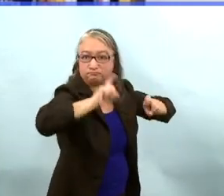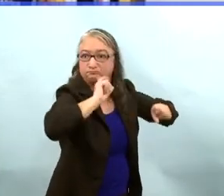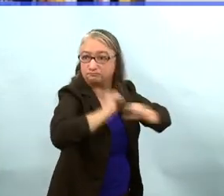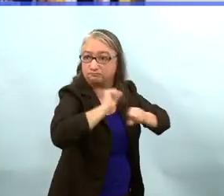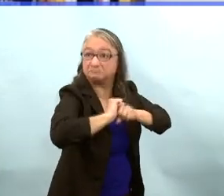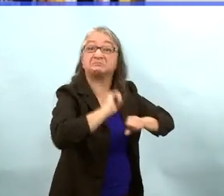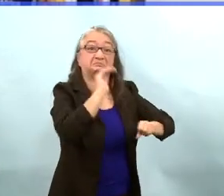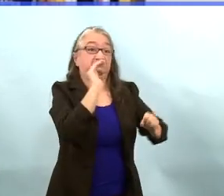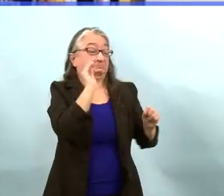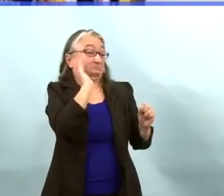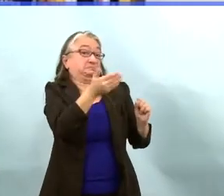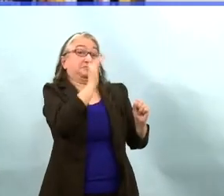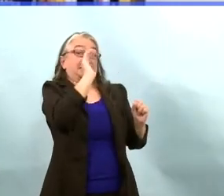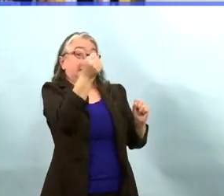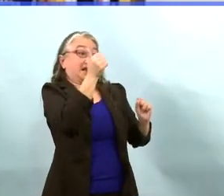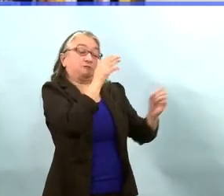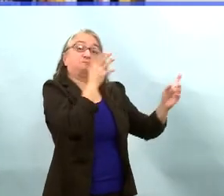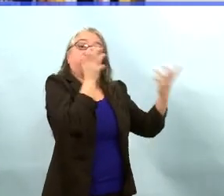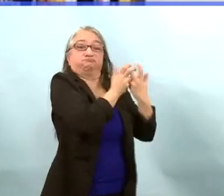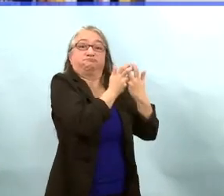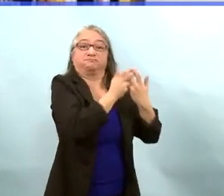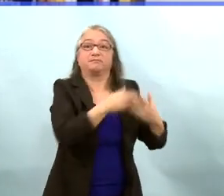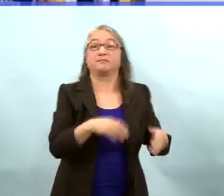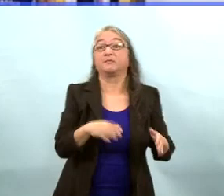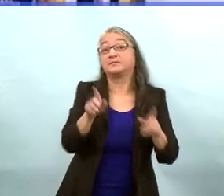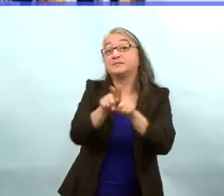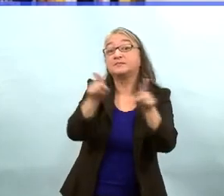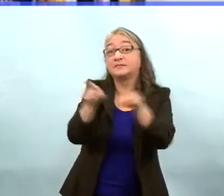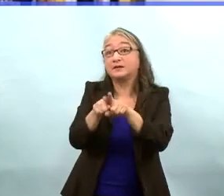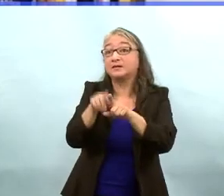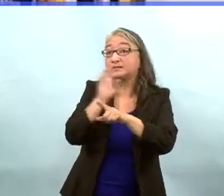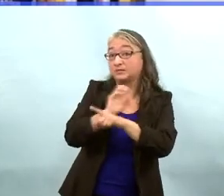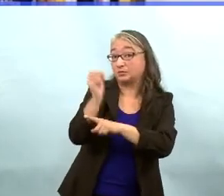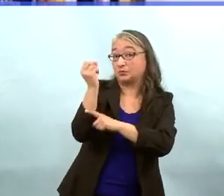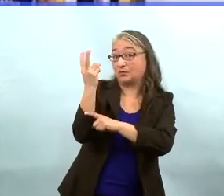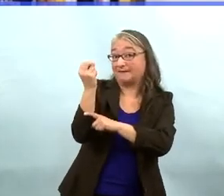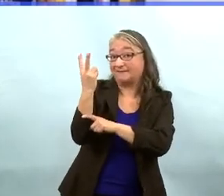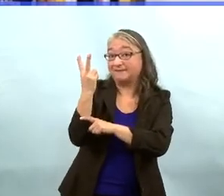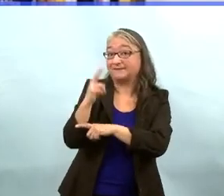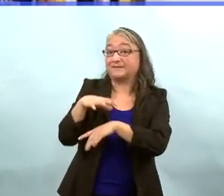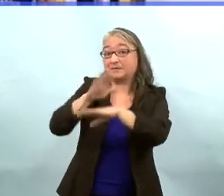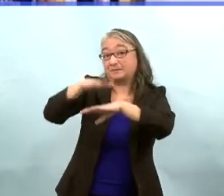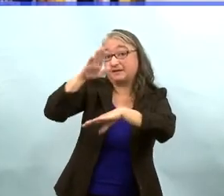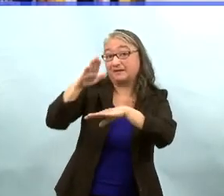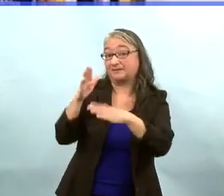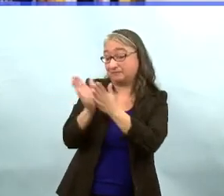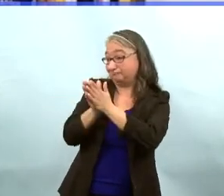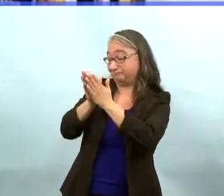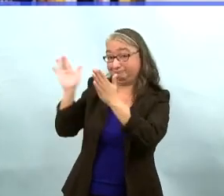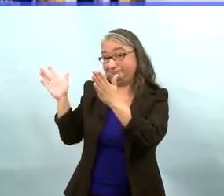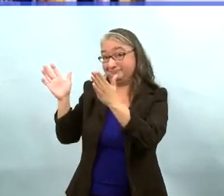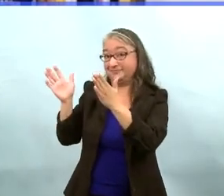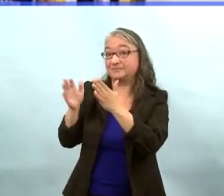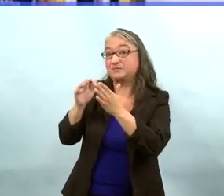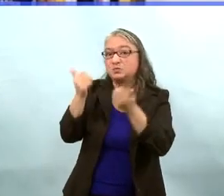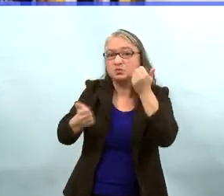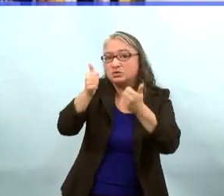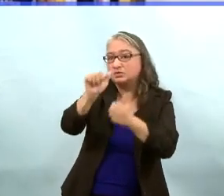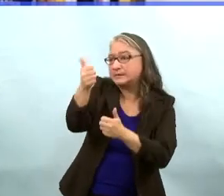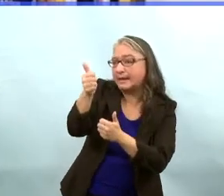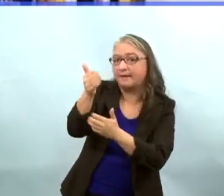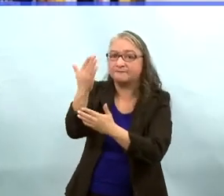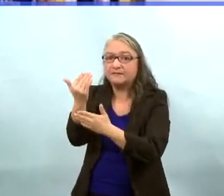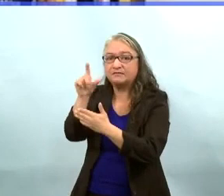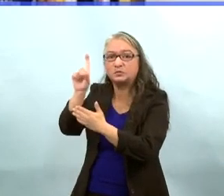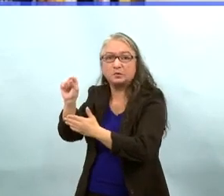Pour les enfants de 12 ans et plus, eh bien, on a la même confiance, et en fait une confiance bien plus élevée, qui montre que c'est